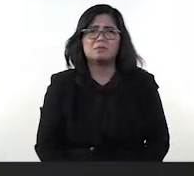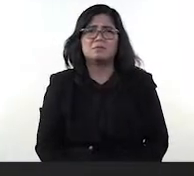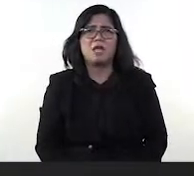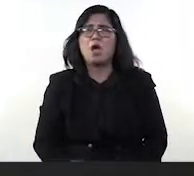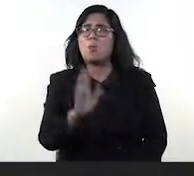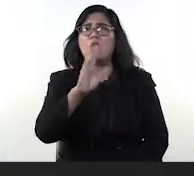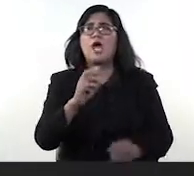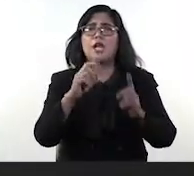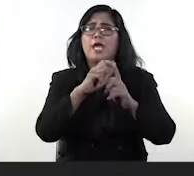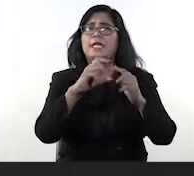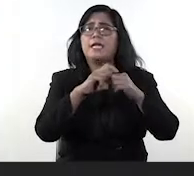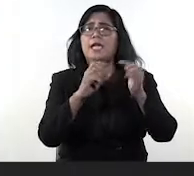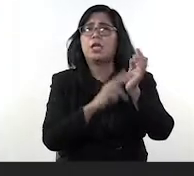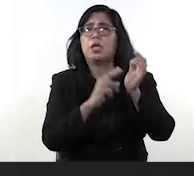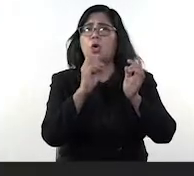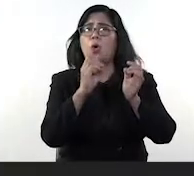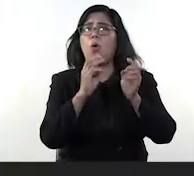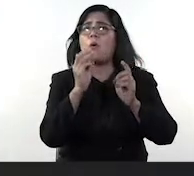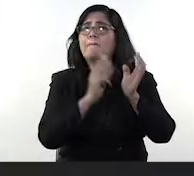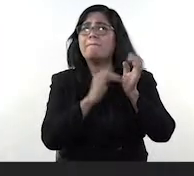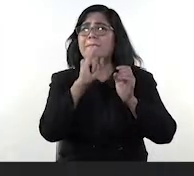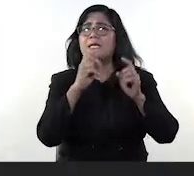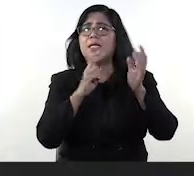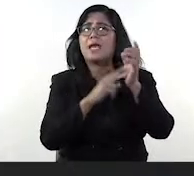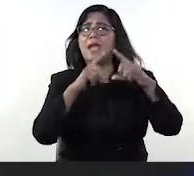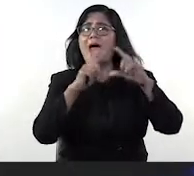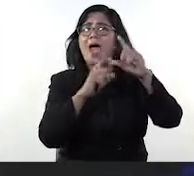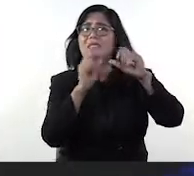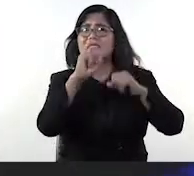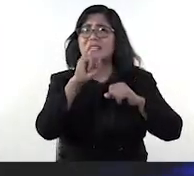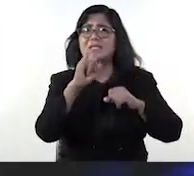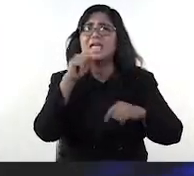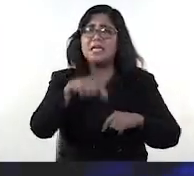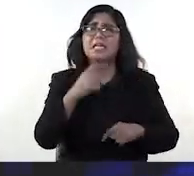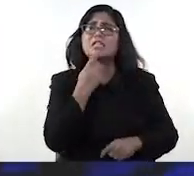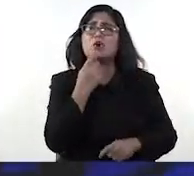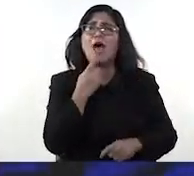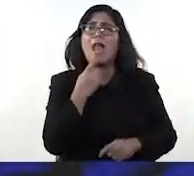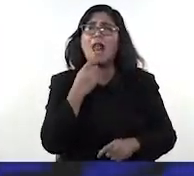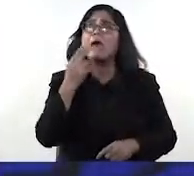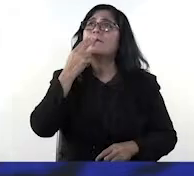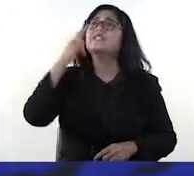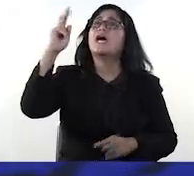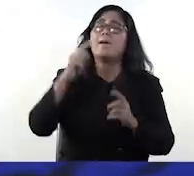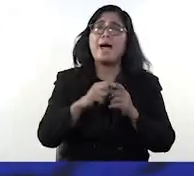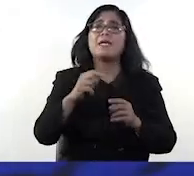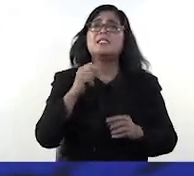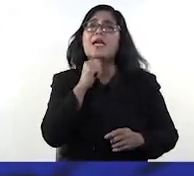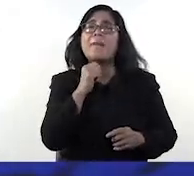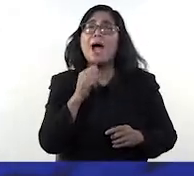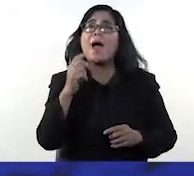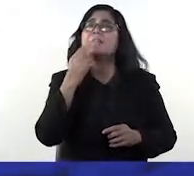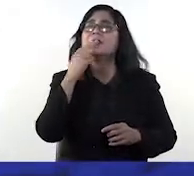Hai besok boleh Indonesia Hai Jeju sebab billing twice percaya kepada Yesus